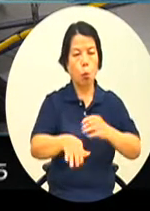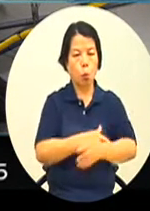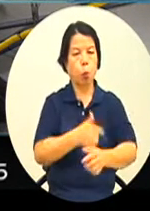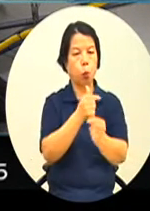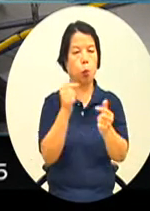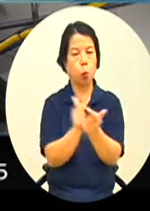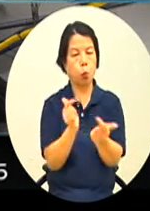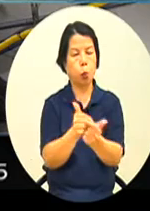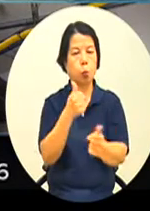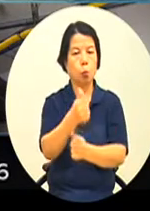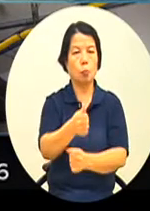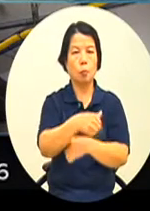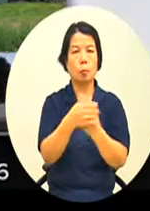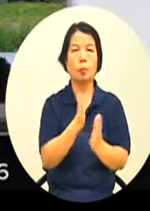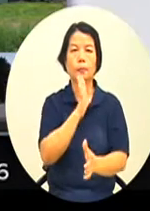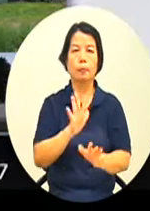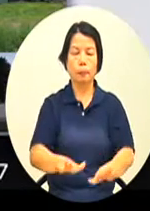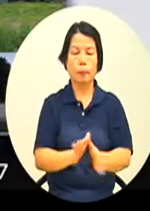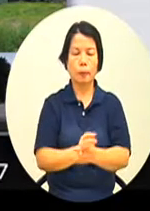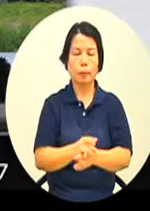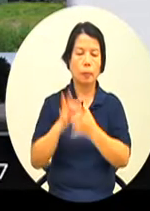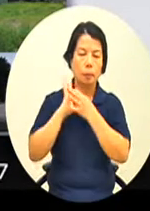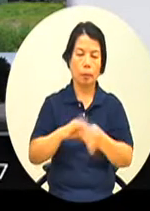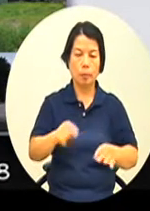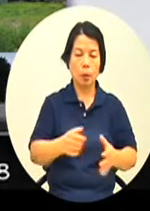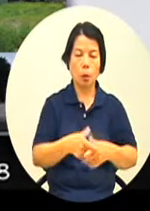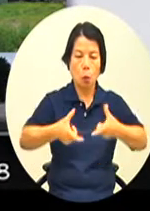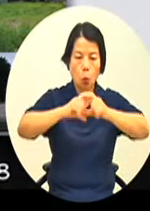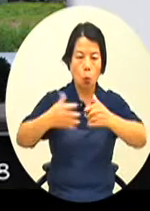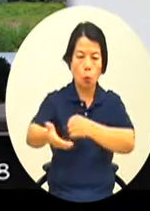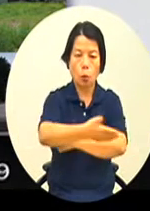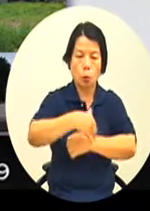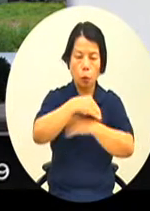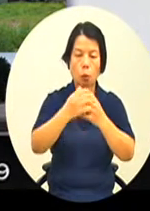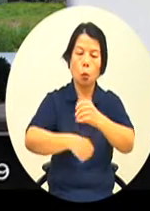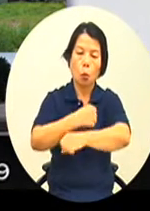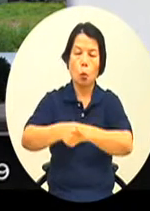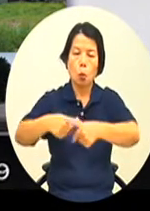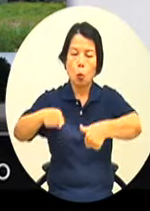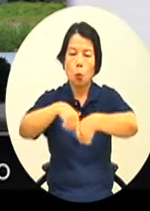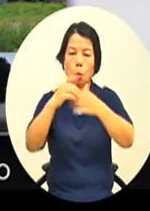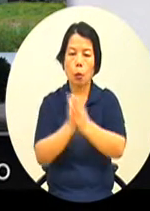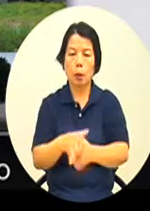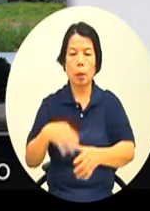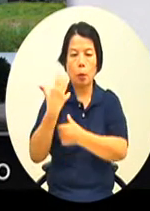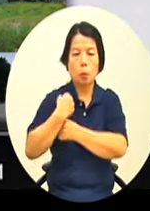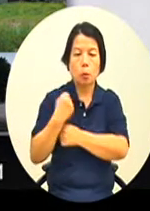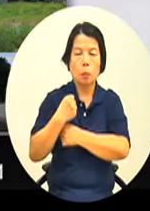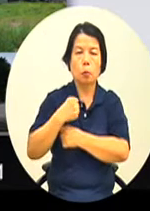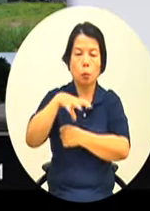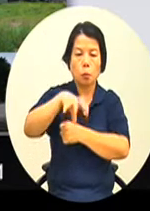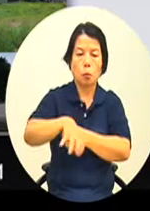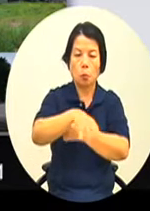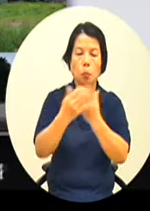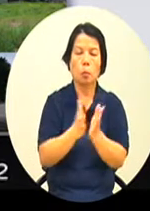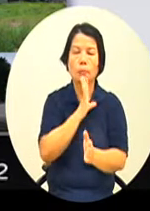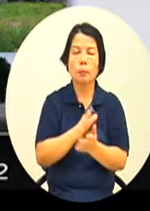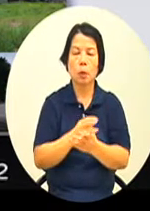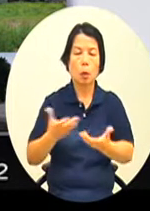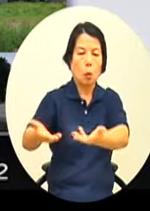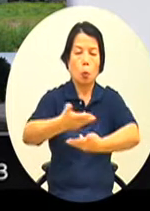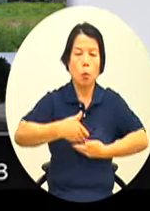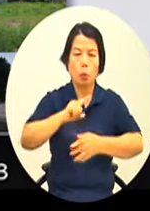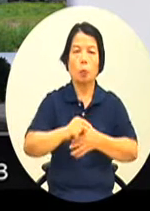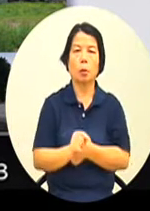个眷舍管理上面，我们持续进行这个回收跟活化老眷舍空间哦，包括我们把回收回来的